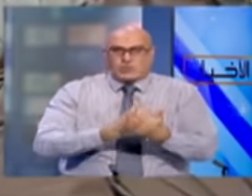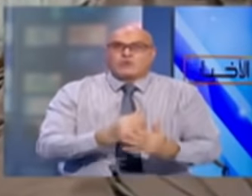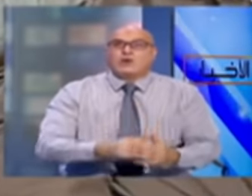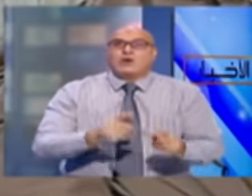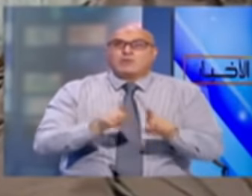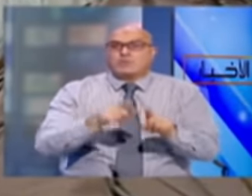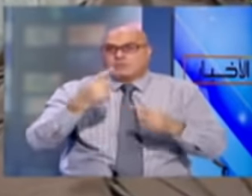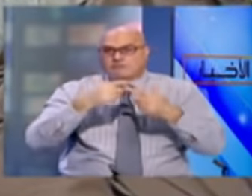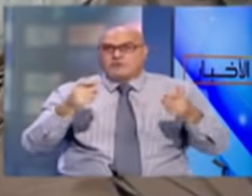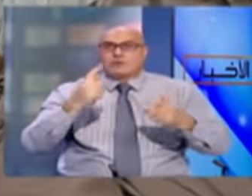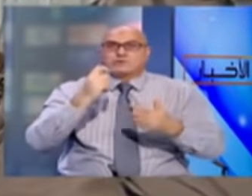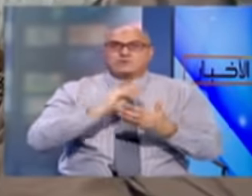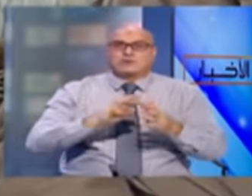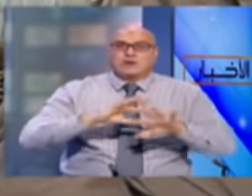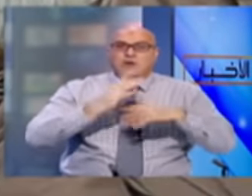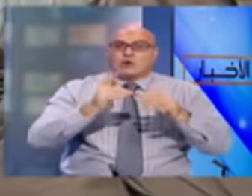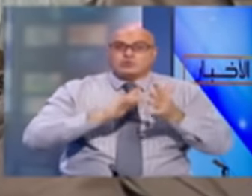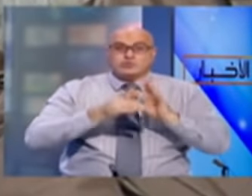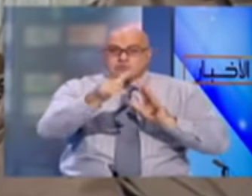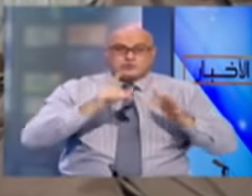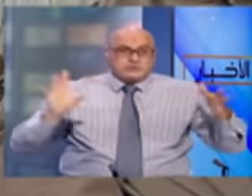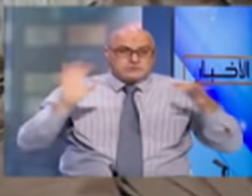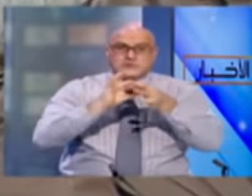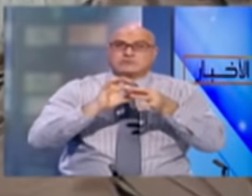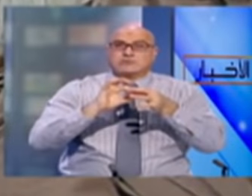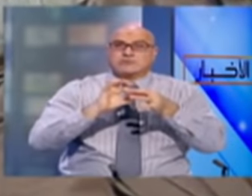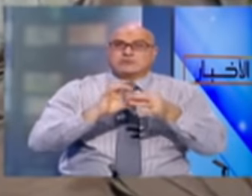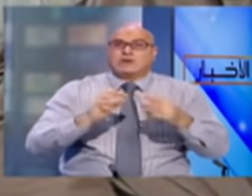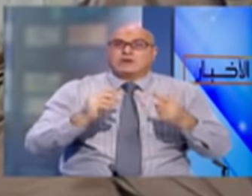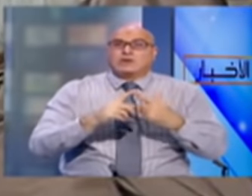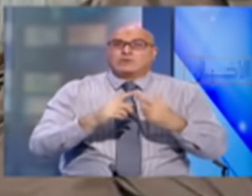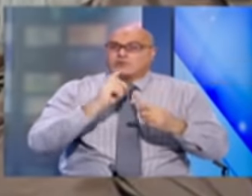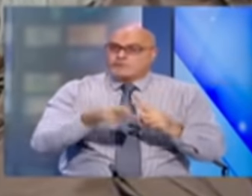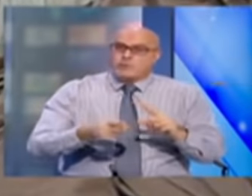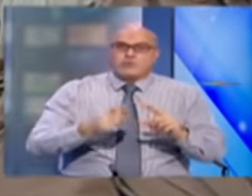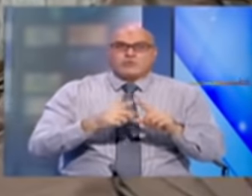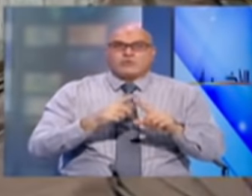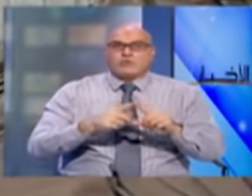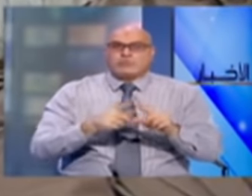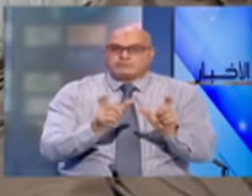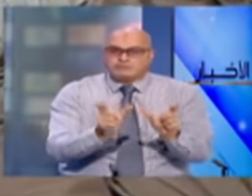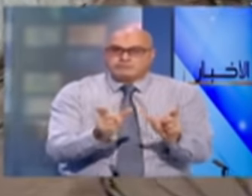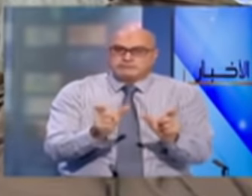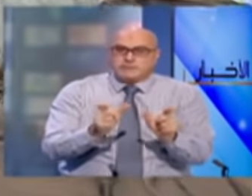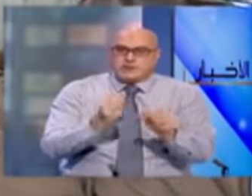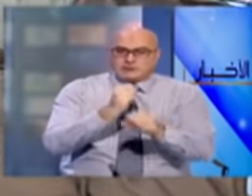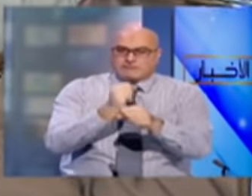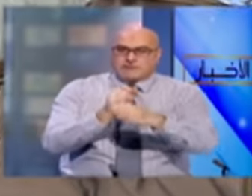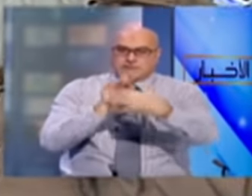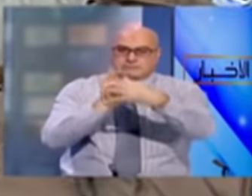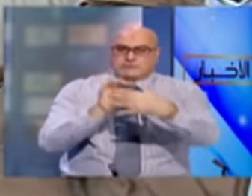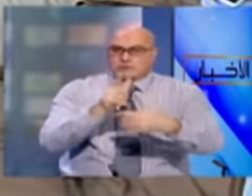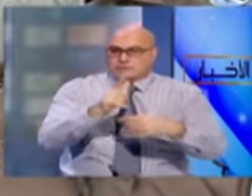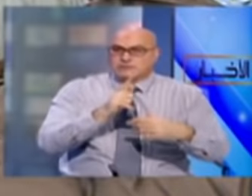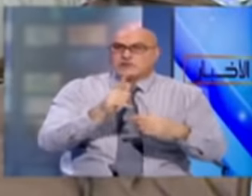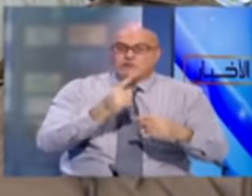الإدارات المختلفة. علينا أن نتعاون جميعا، إذا ضعف منا أحد ينبغي أن نغطي ضعفه وننظر إلى الأمام، لا